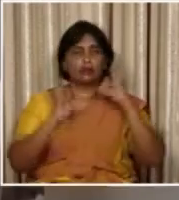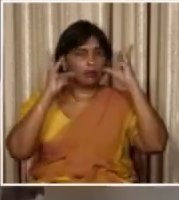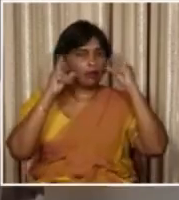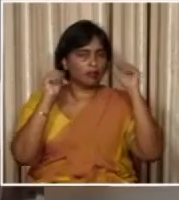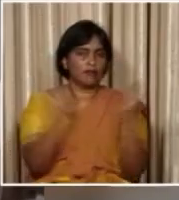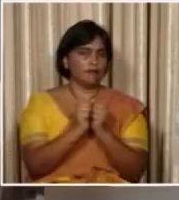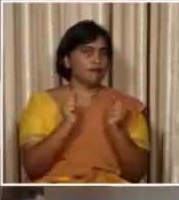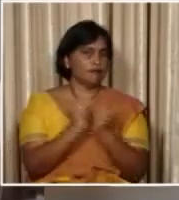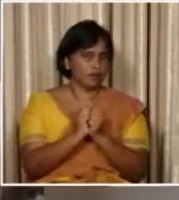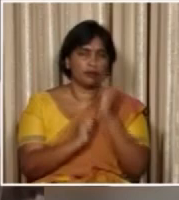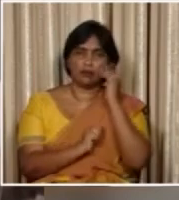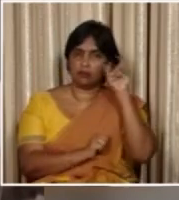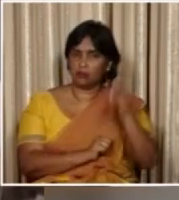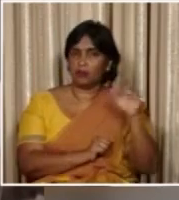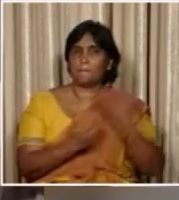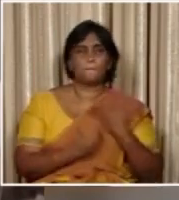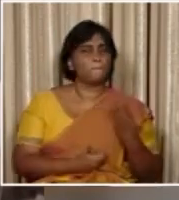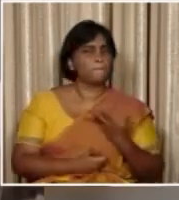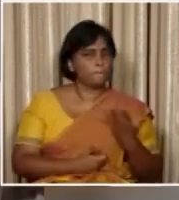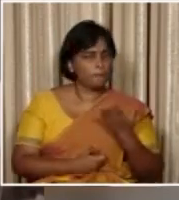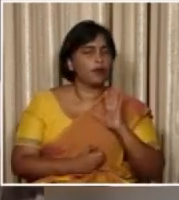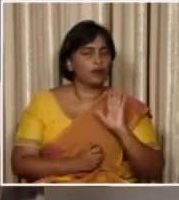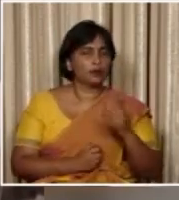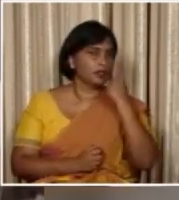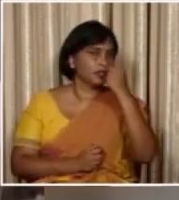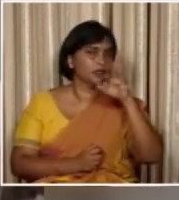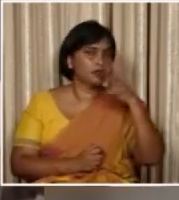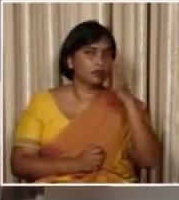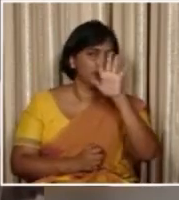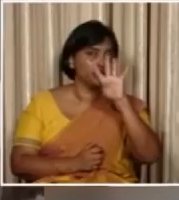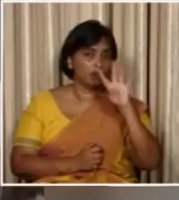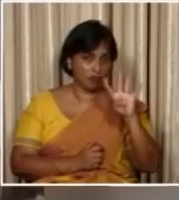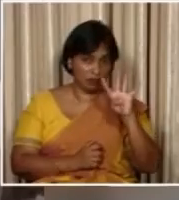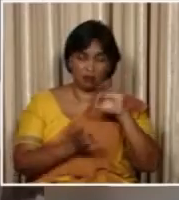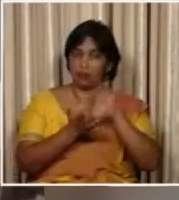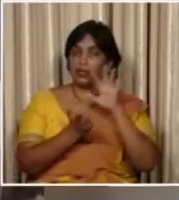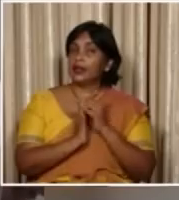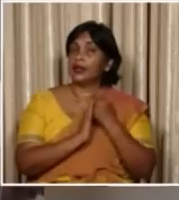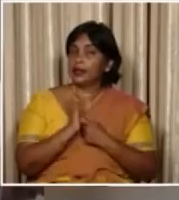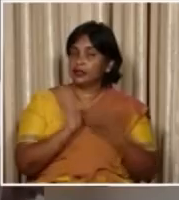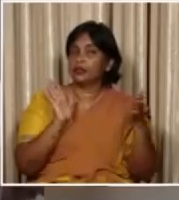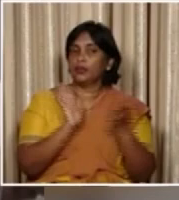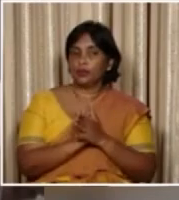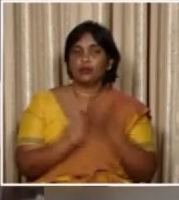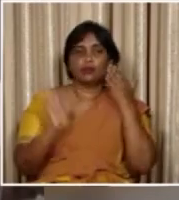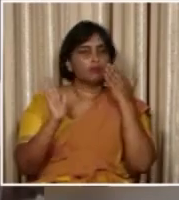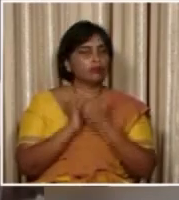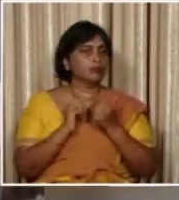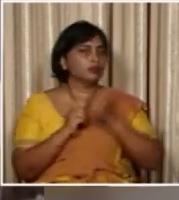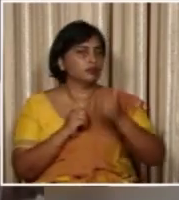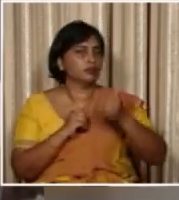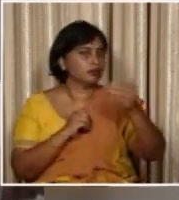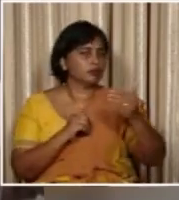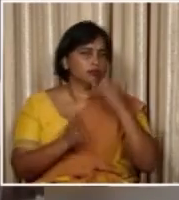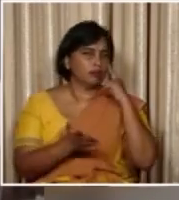වැඩ කරන්න කාන්තාවන්ට බැහැයි කියන අපේ 1954 දාපු නීතියත් එක්ක මේ ක්ෂේත්‍ර ඉස්සරහට කරගෙන